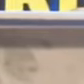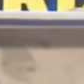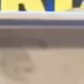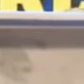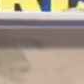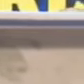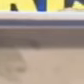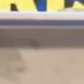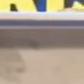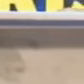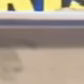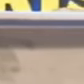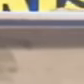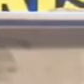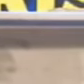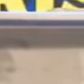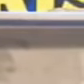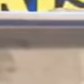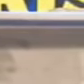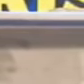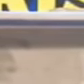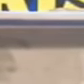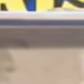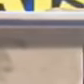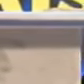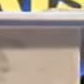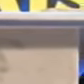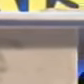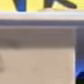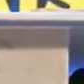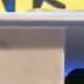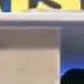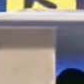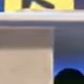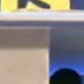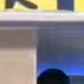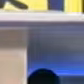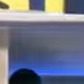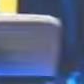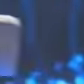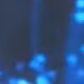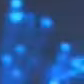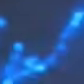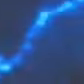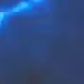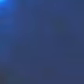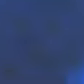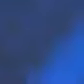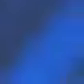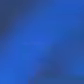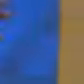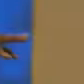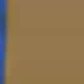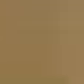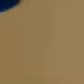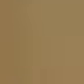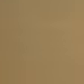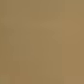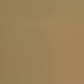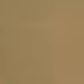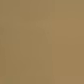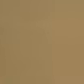réclama repens toi et soumet toi elle sait qu'elle dit